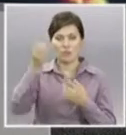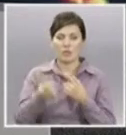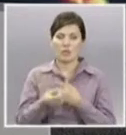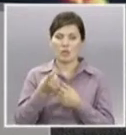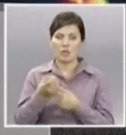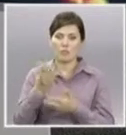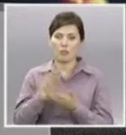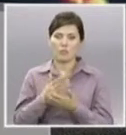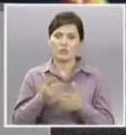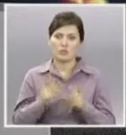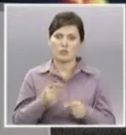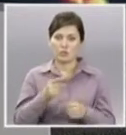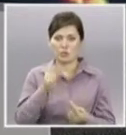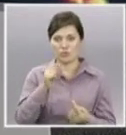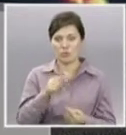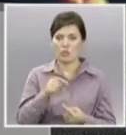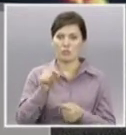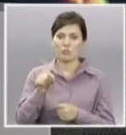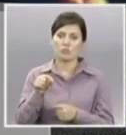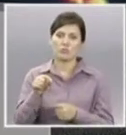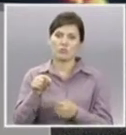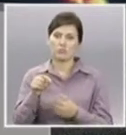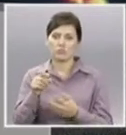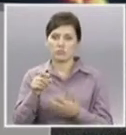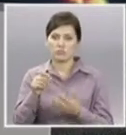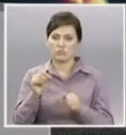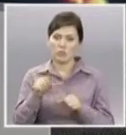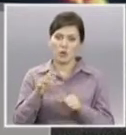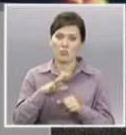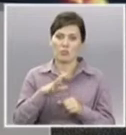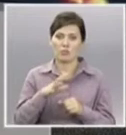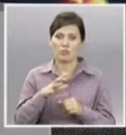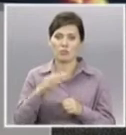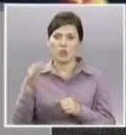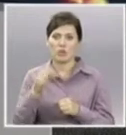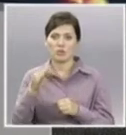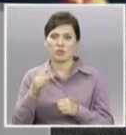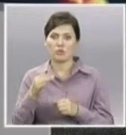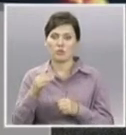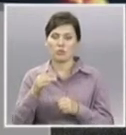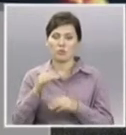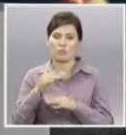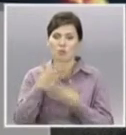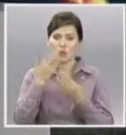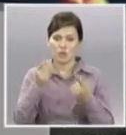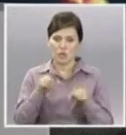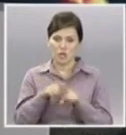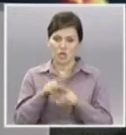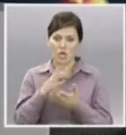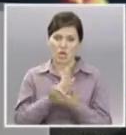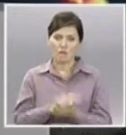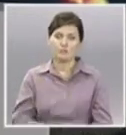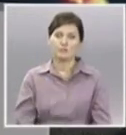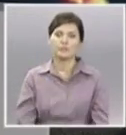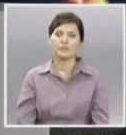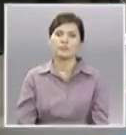береді. Дұрыс, мына кісіге беруге лайықты. Мына кісі мұндай біздің тарихи деректерімізде жоқ деген секілді. Жоқ деген секілді өздерінің пікірлерін